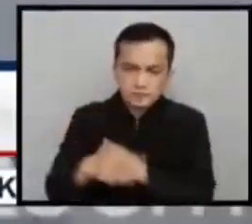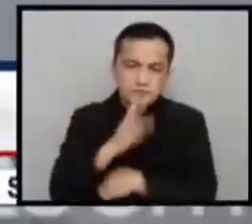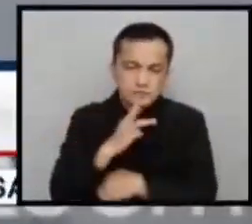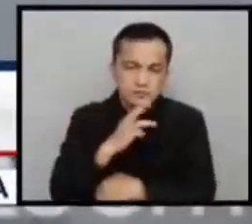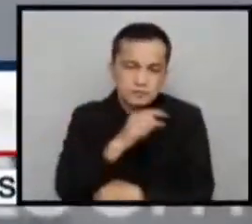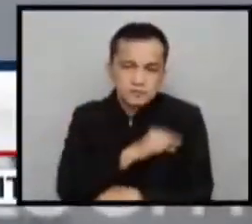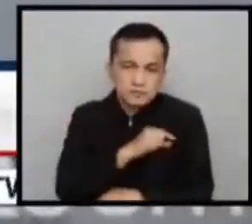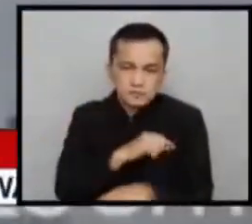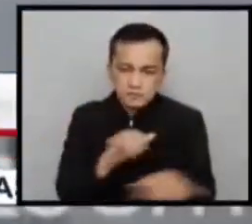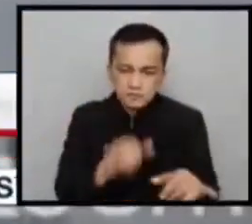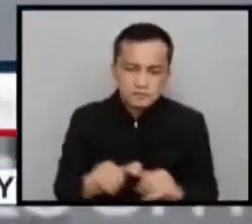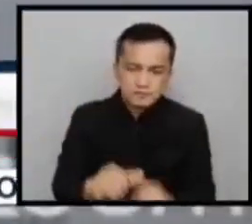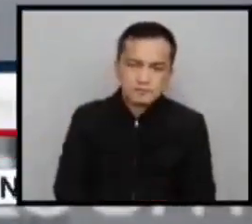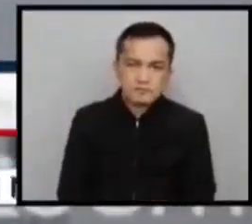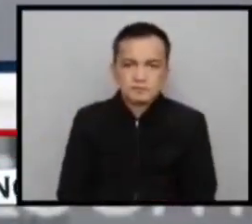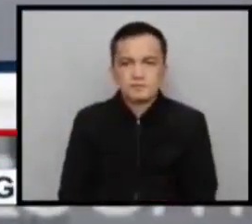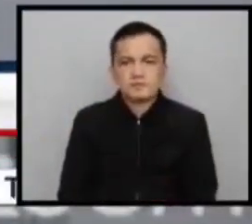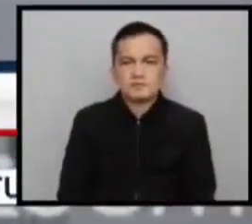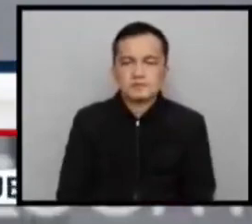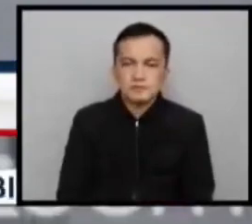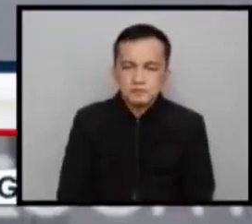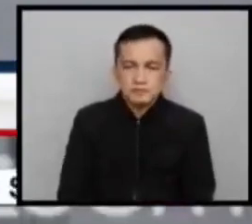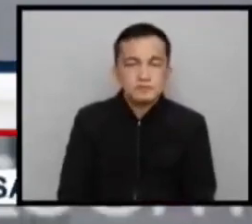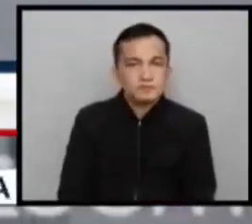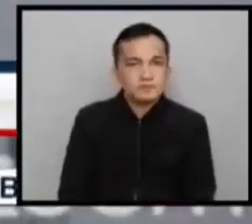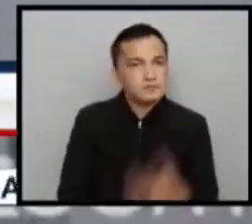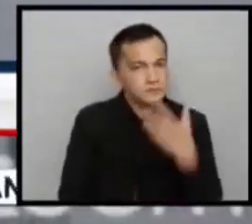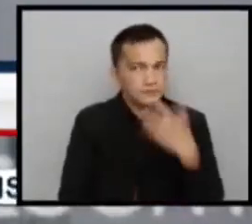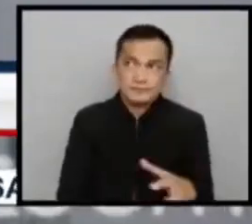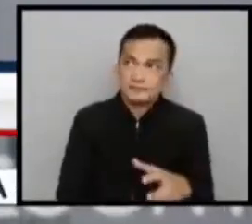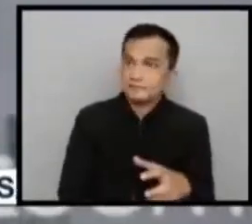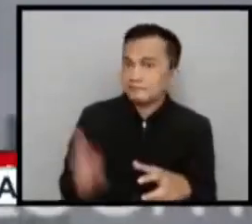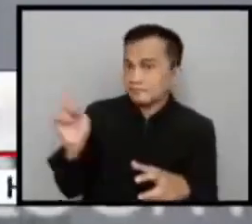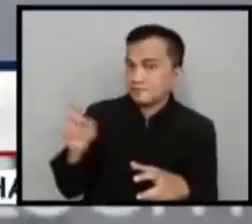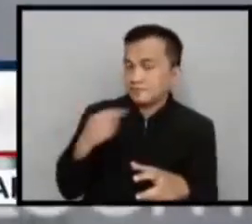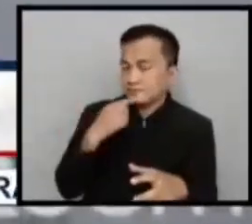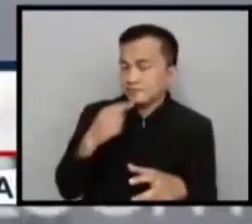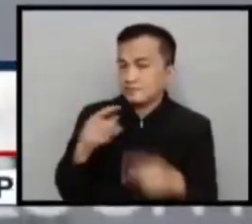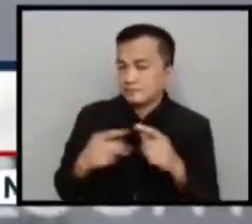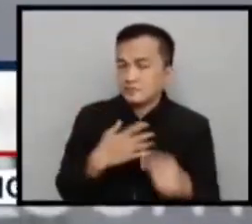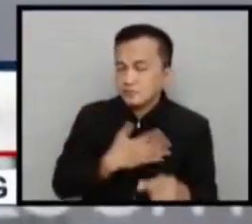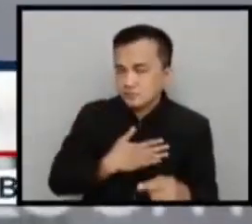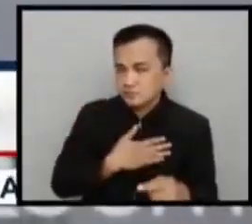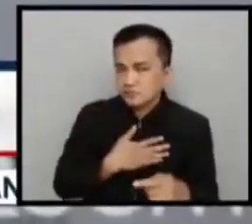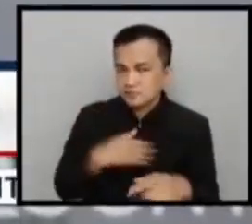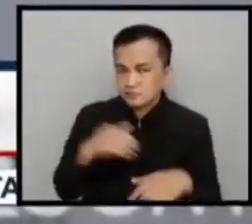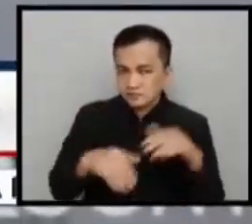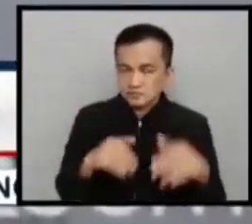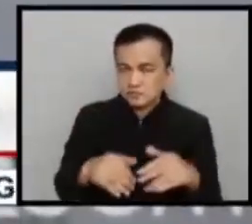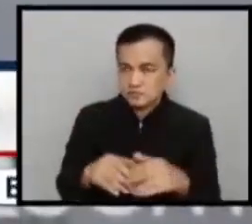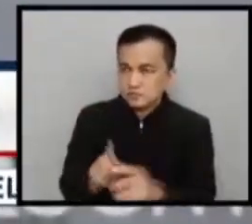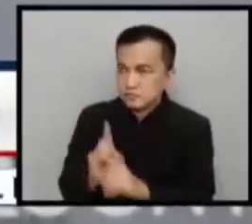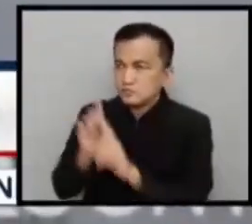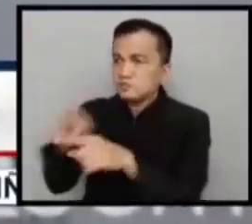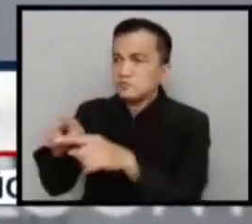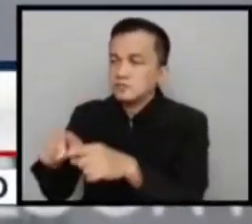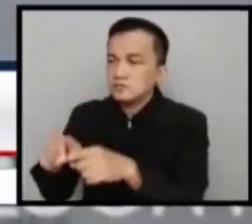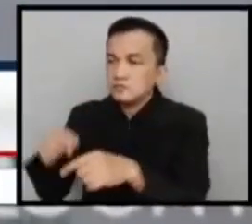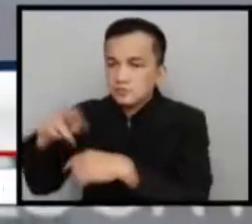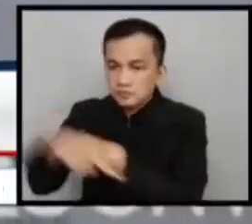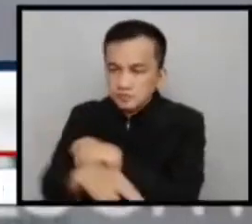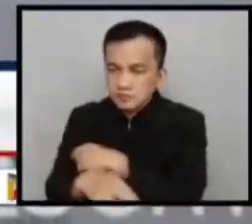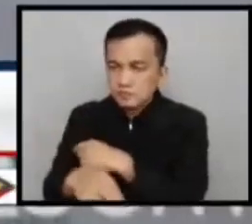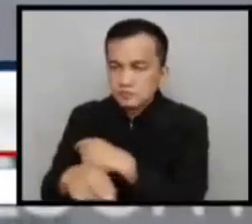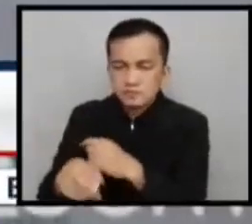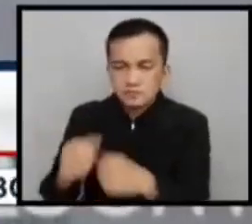standard. Mainit, gusto ng mga tao mag-swimming. Sana po pag pumunta tayo sa mga paliguan, yung mga resorts, atin pong siguraduhin